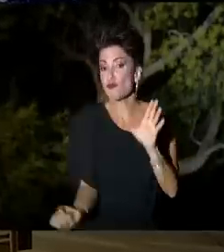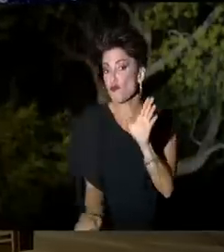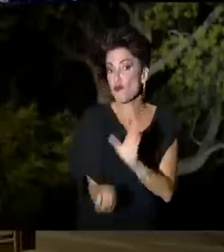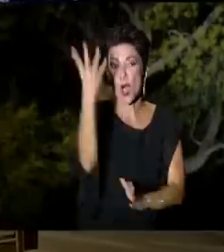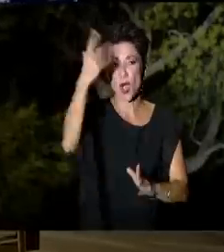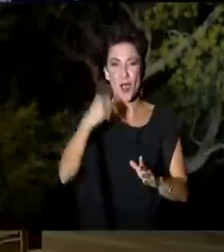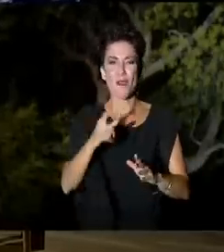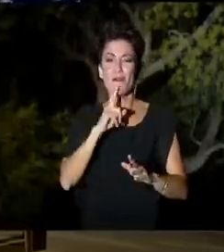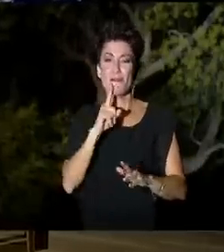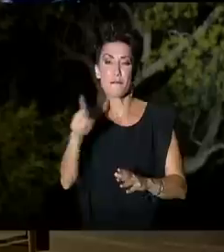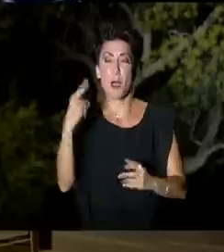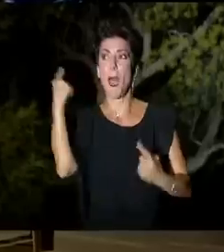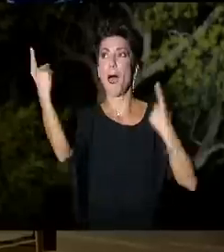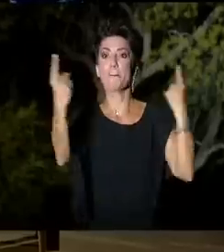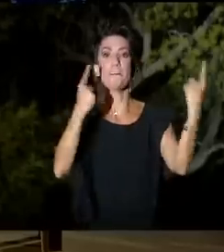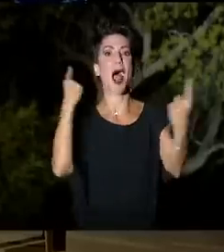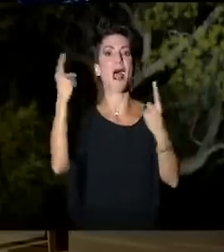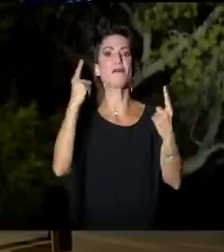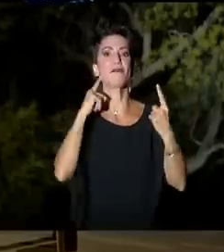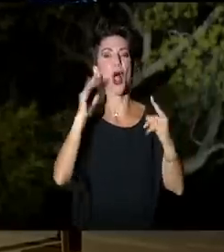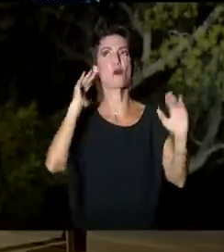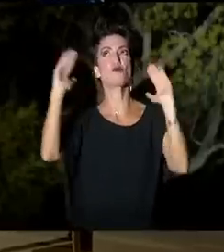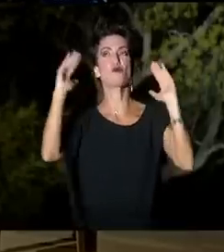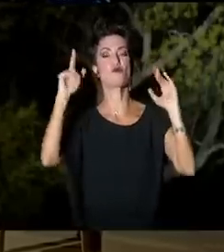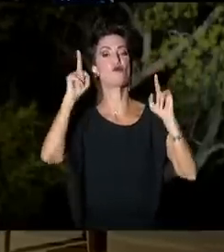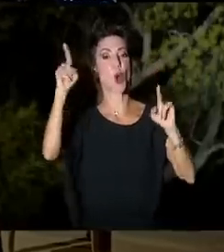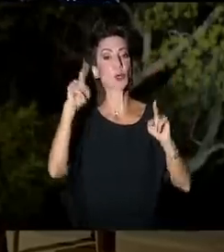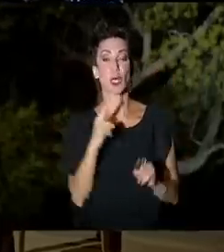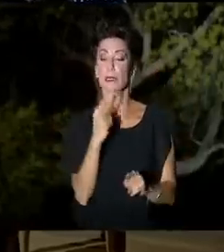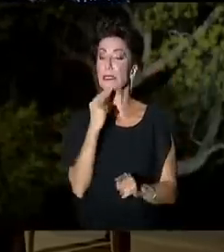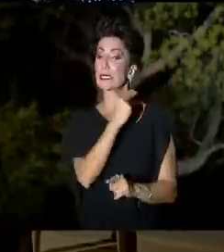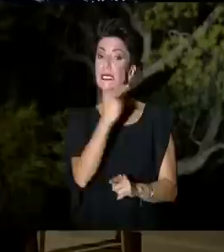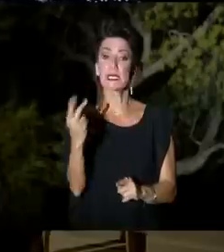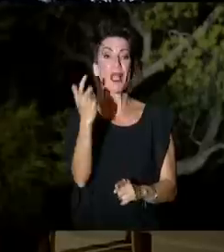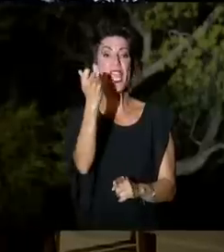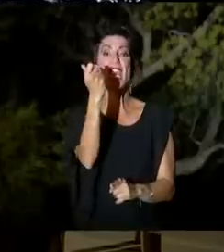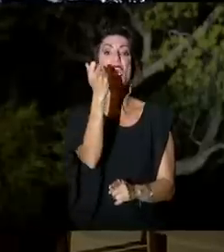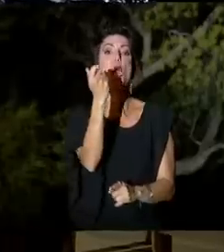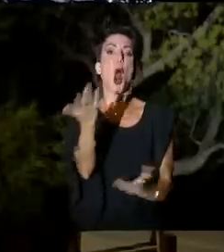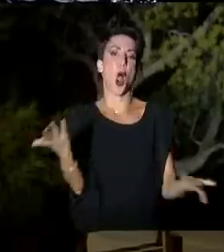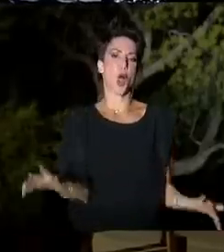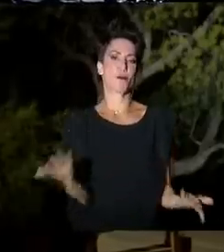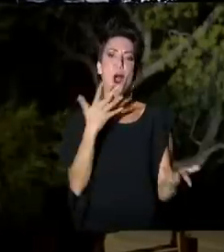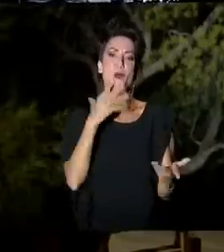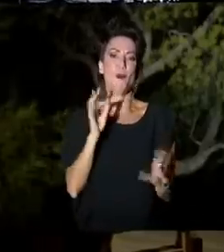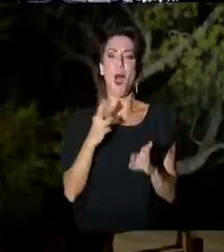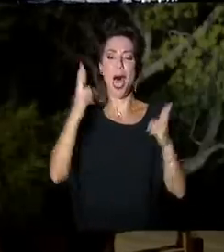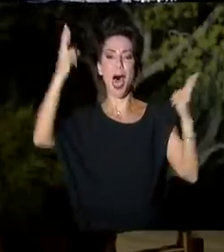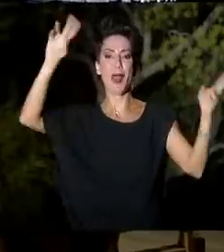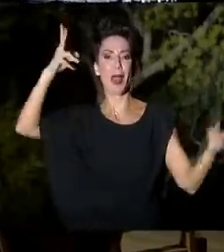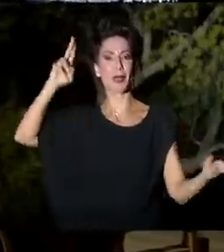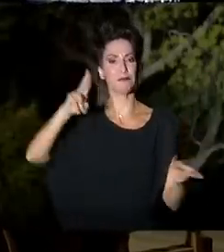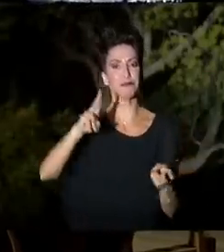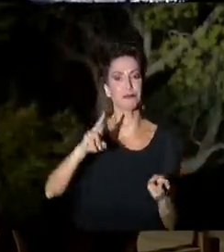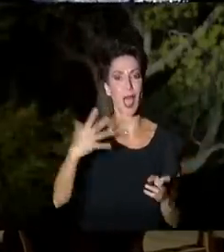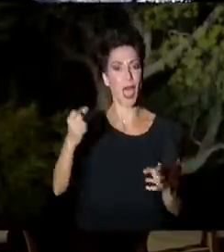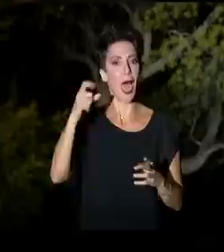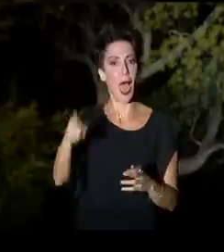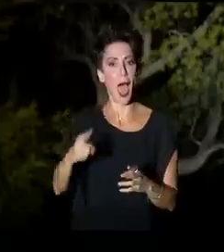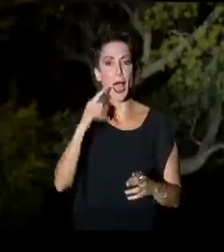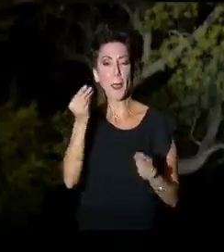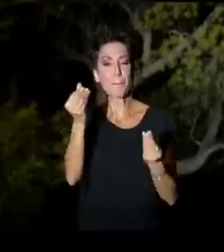σώματα είναι φιλικά προς το περιβάλλον, προσφέροντας σημαντική οικονομία στην ενέργεια. Εξασφαλίζεται η ποιότητα και η διάρκεια στον